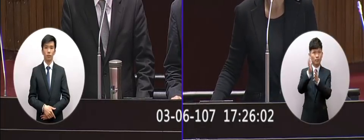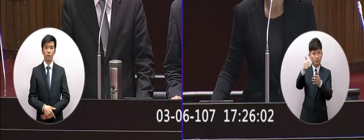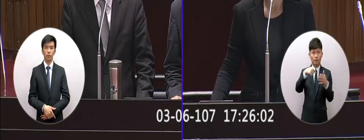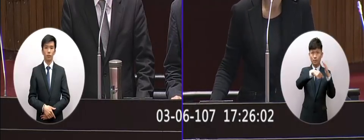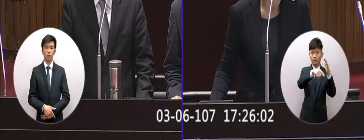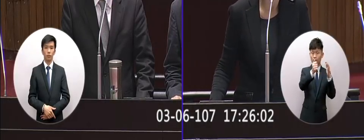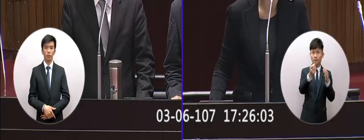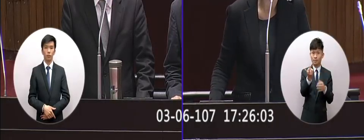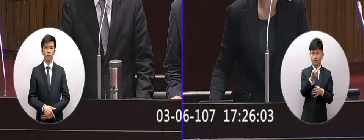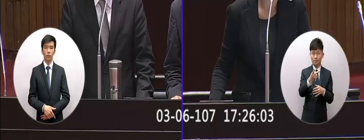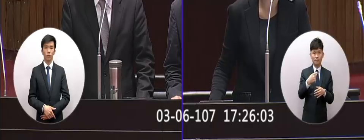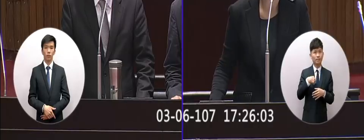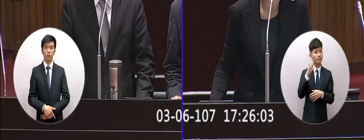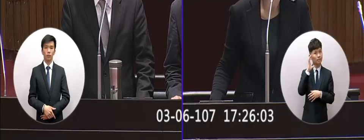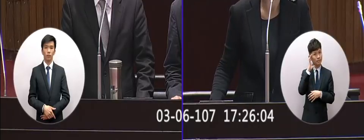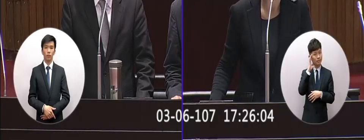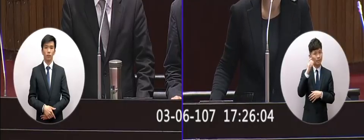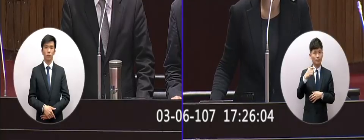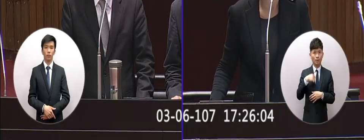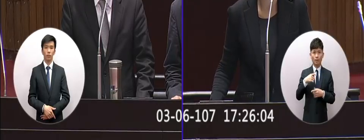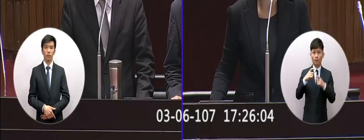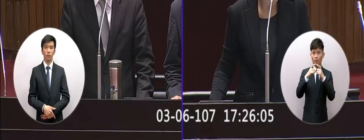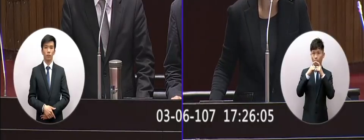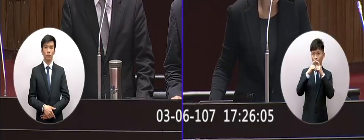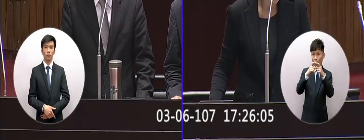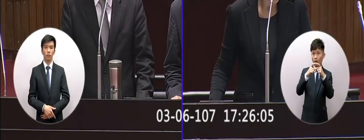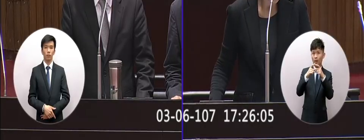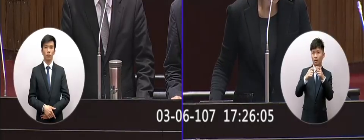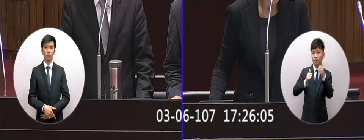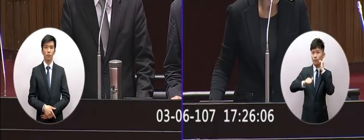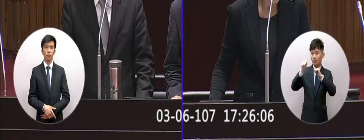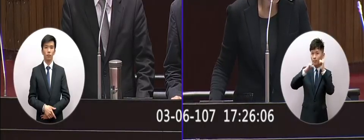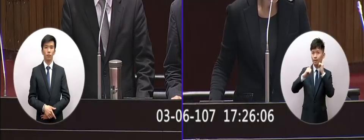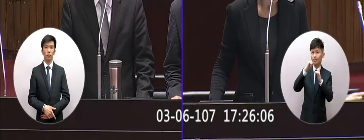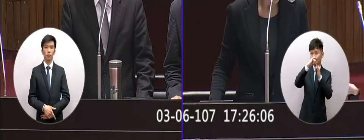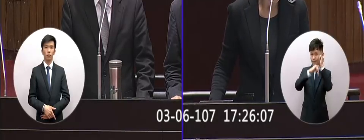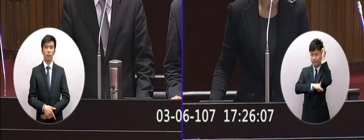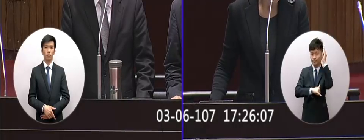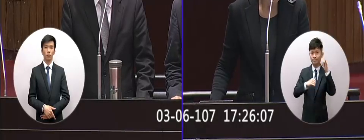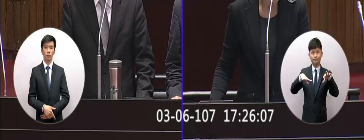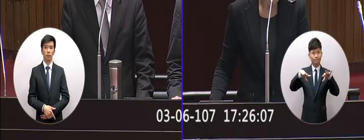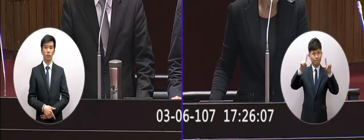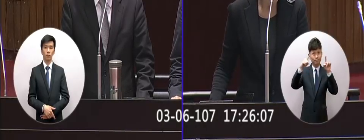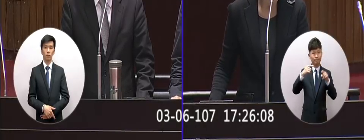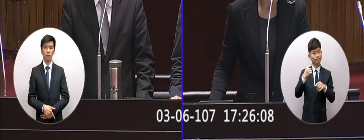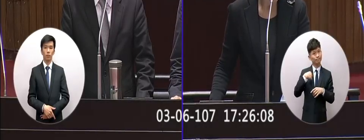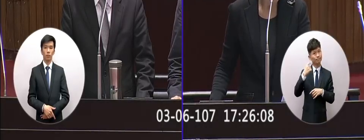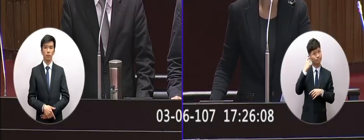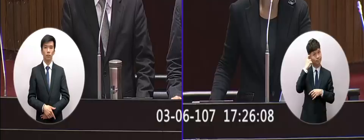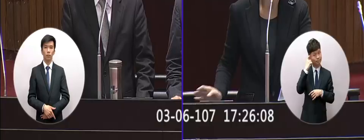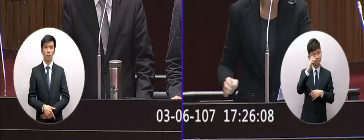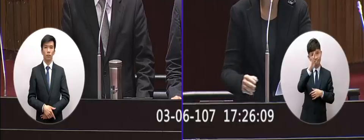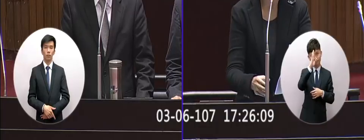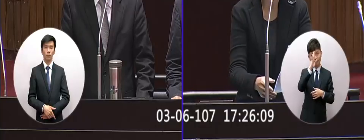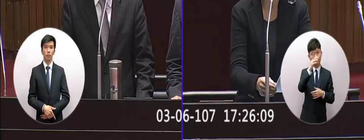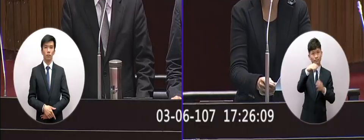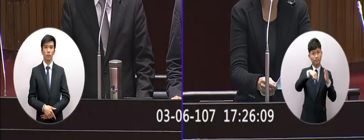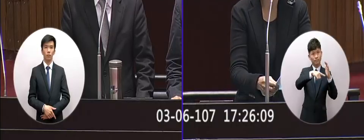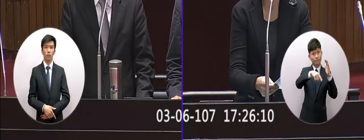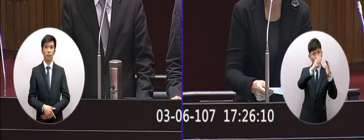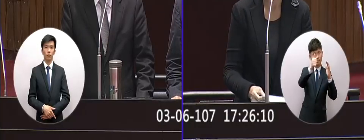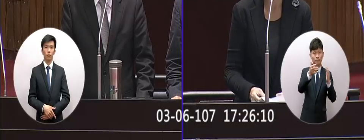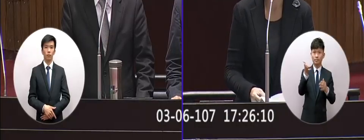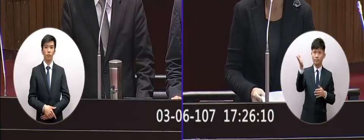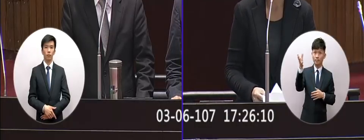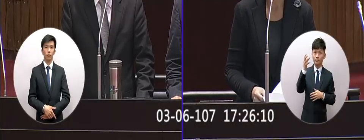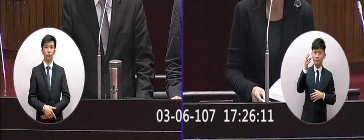长一起听我来回顾一段非常简短的历史。首先，我想要请院长来看一个